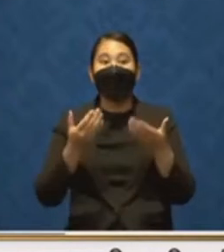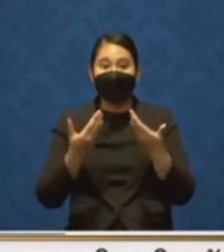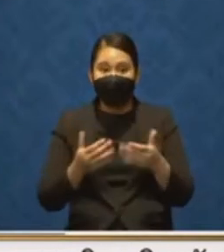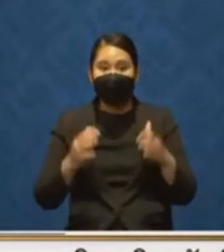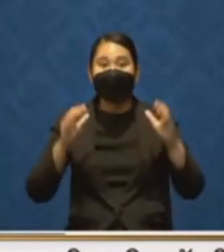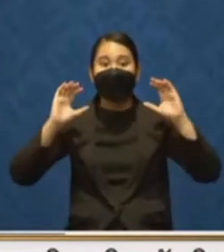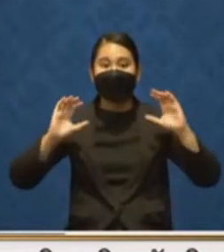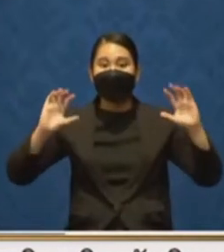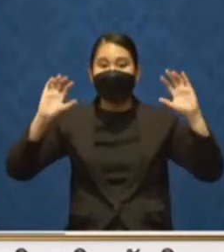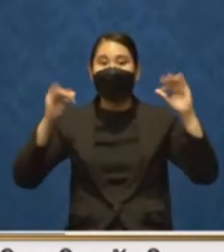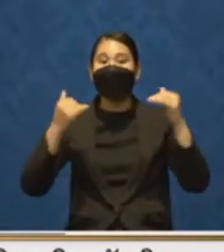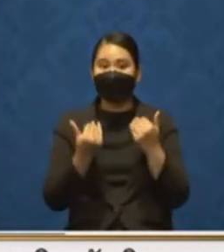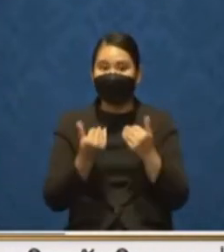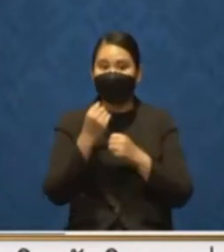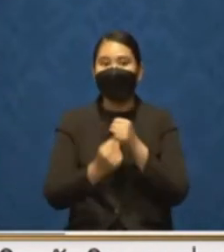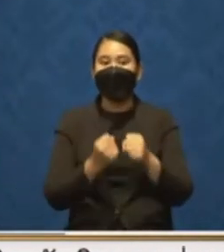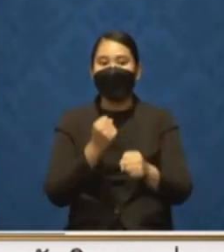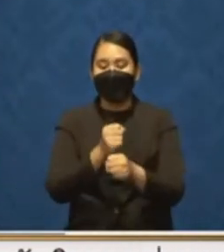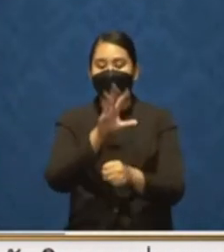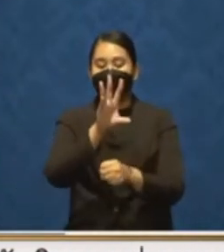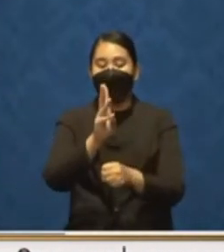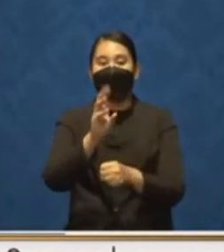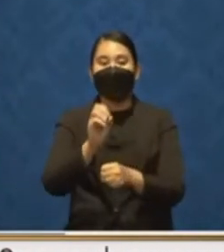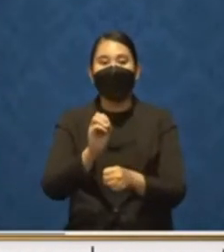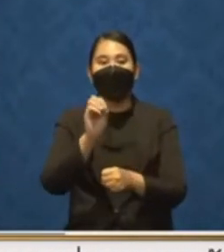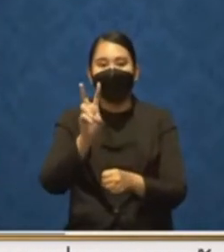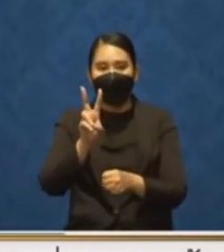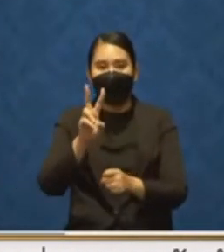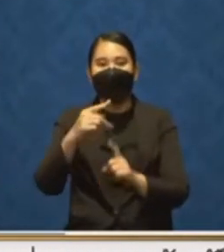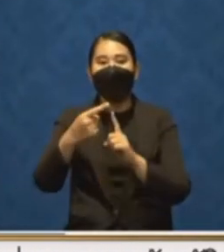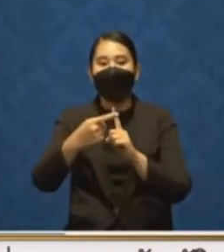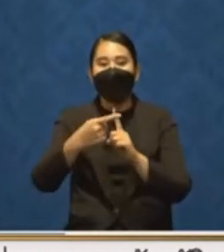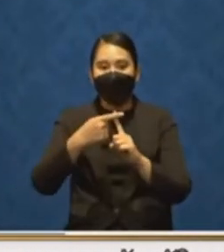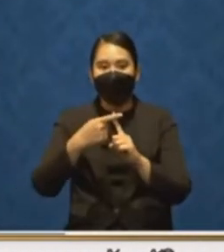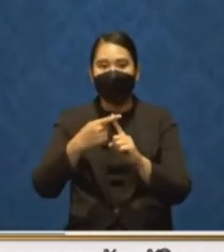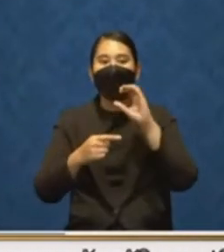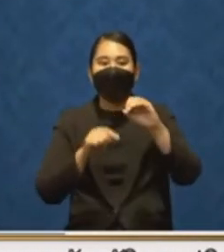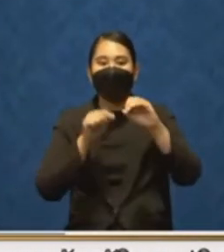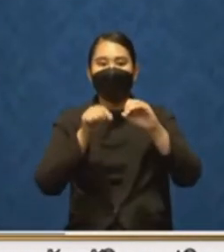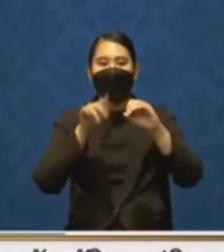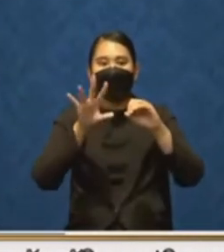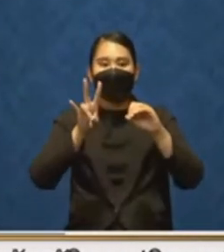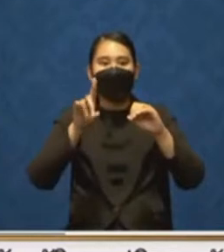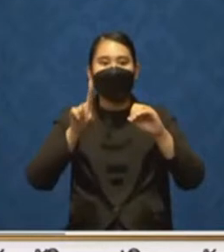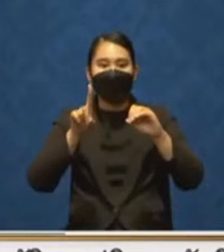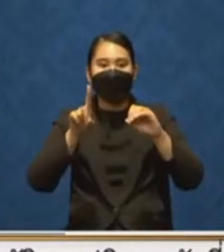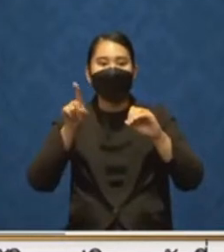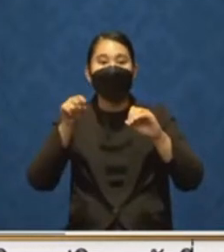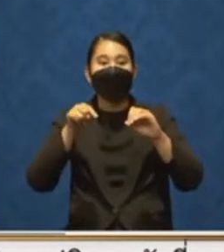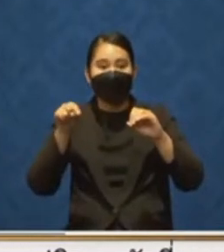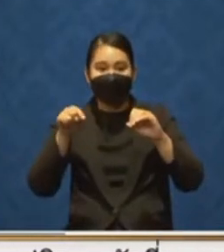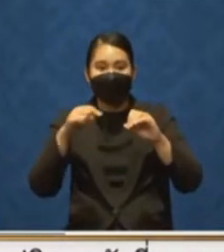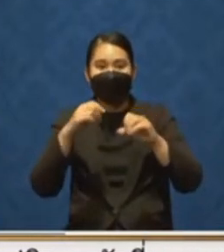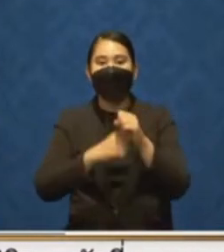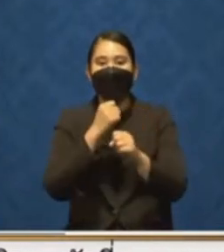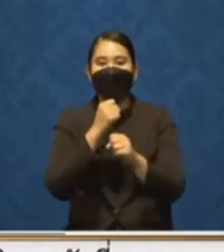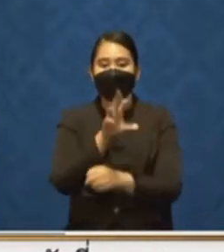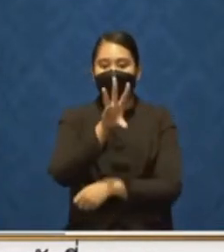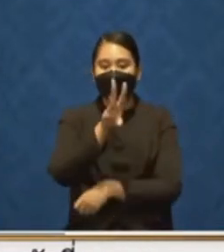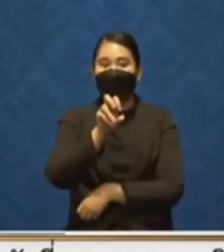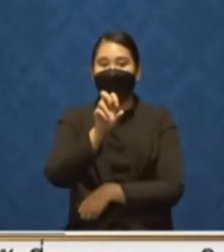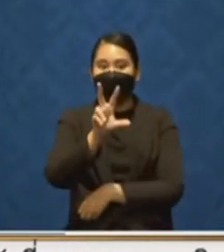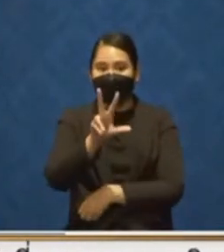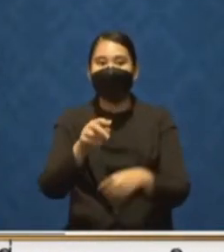ตี 6สองบวกแค่ 0.7 1พอมาปี 63 -